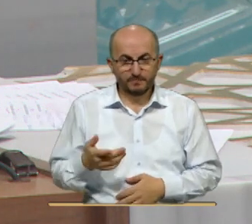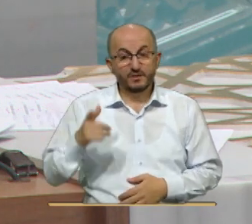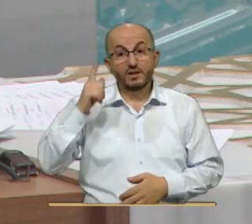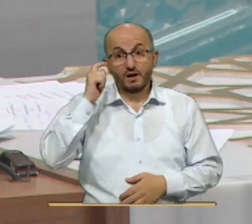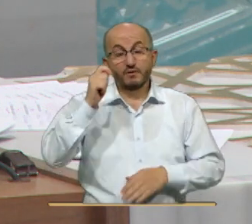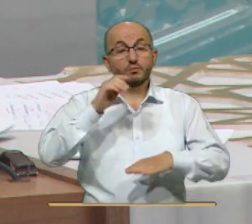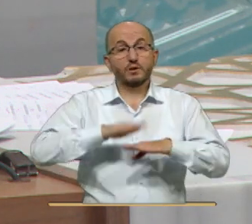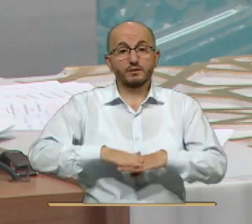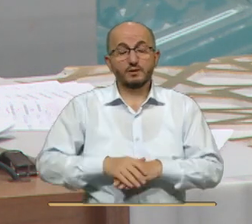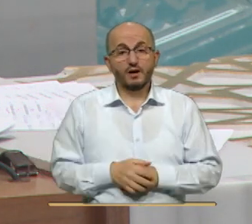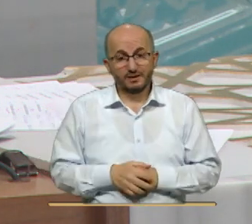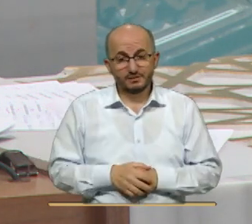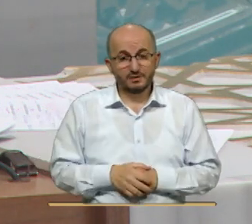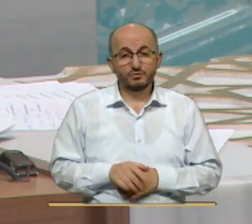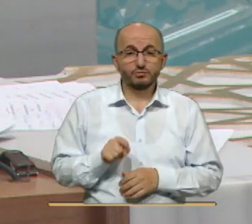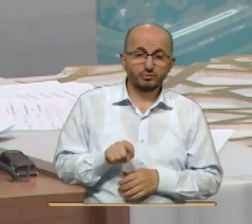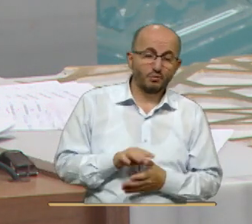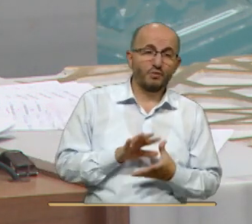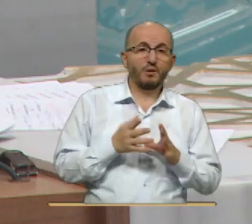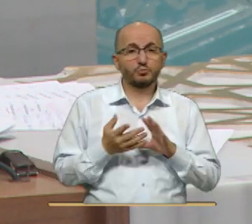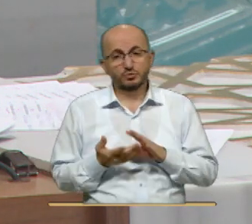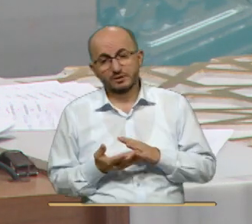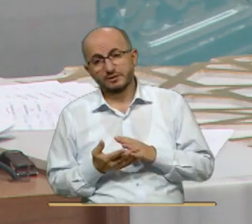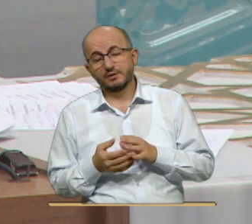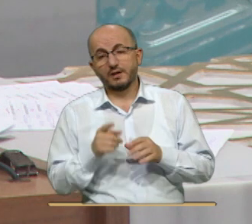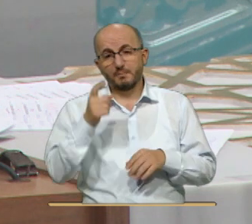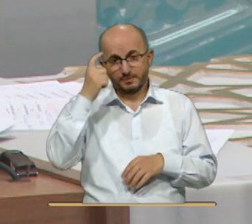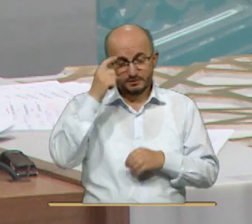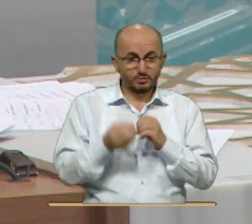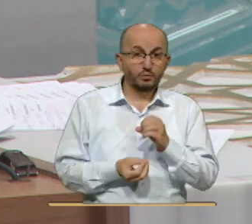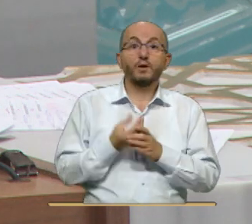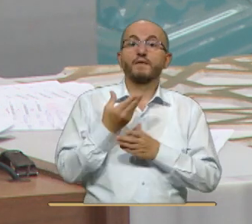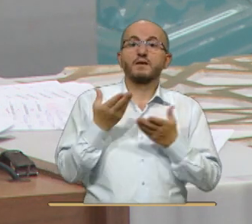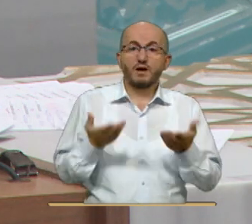tefekkür ettiği halde, şu veya bu şekilde bilgi ürettiği halde,